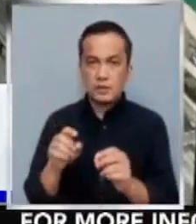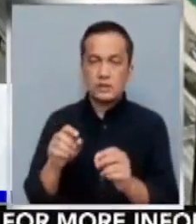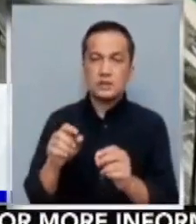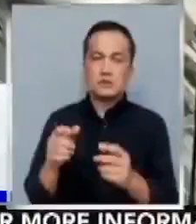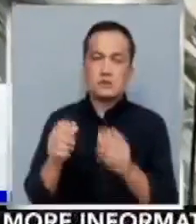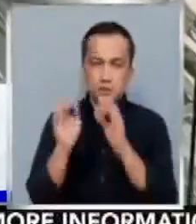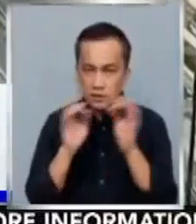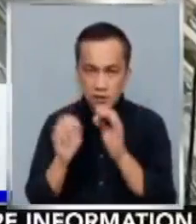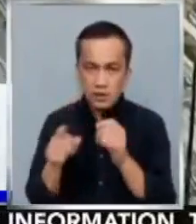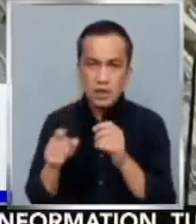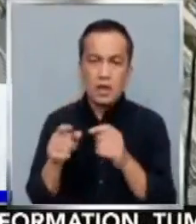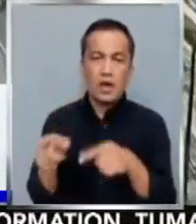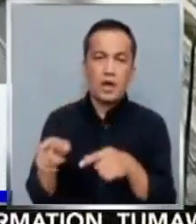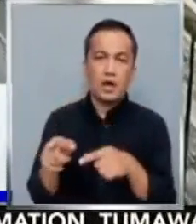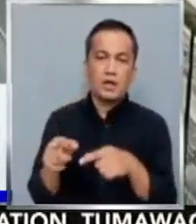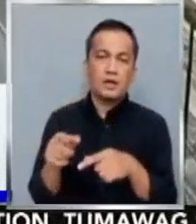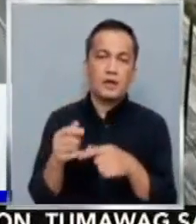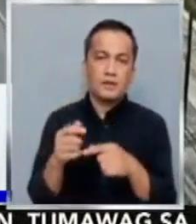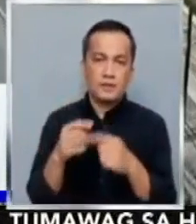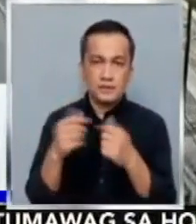driver ng pampublikong sasakyan.